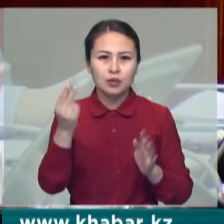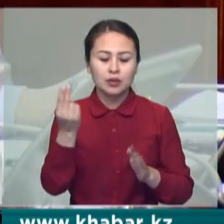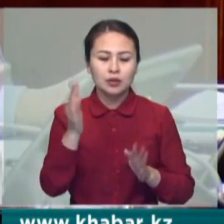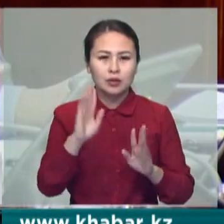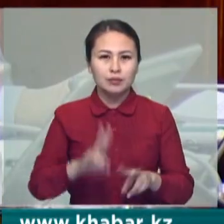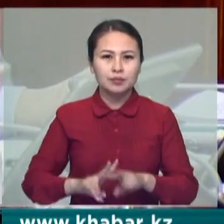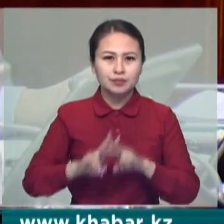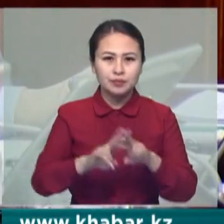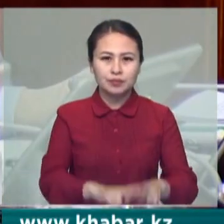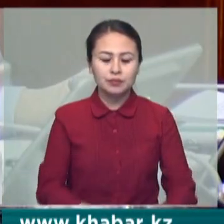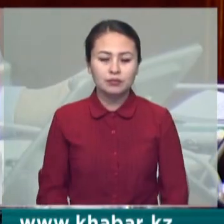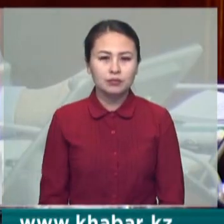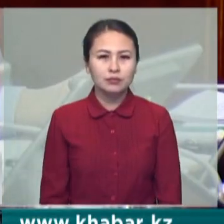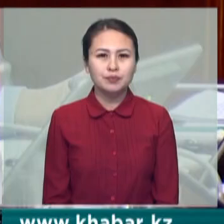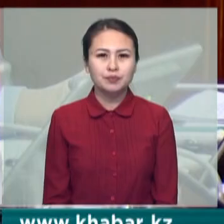1 триллион 466 миллион теңге бөлінді.